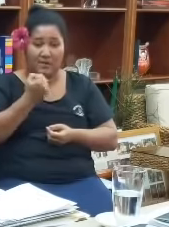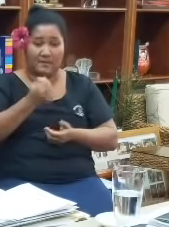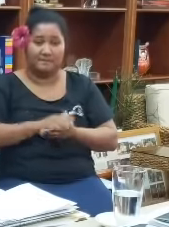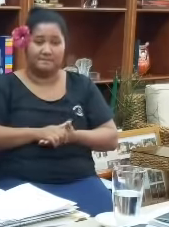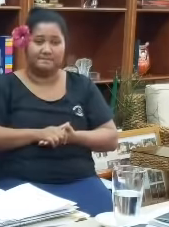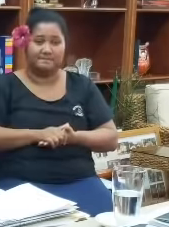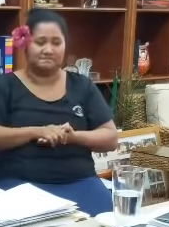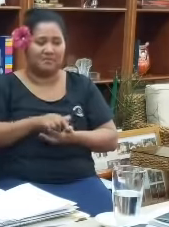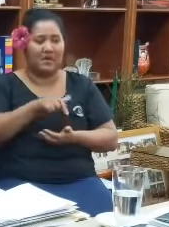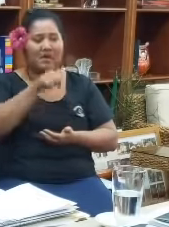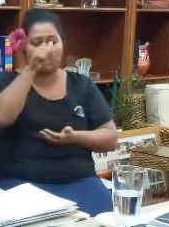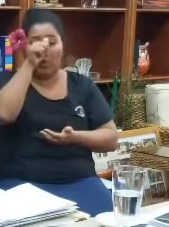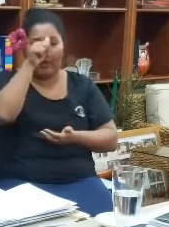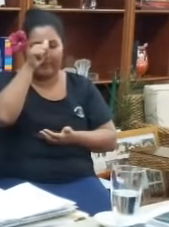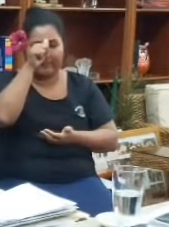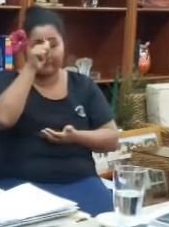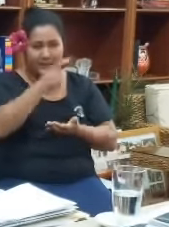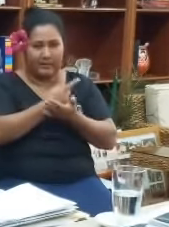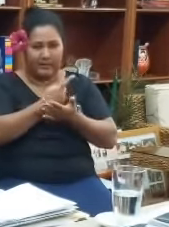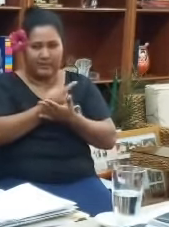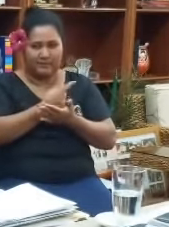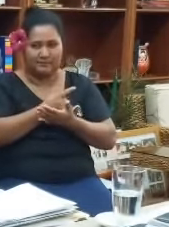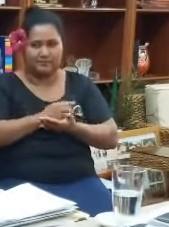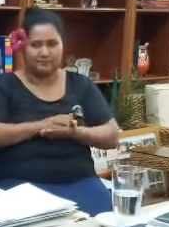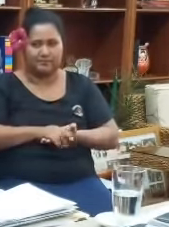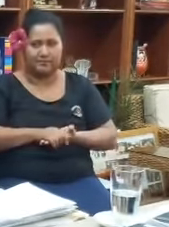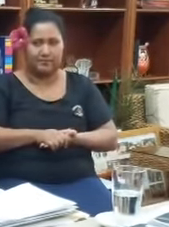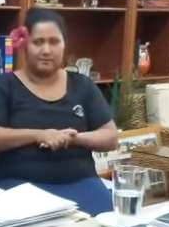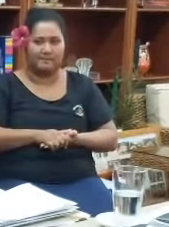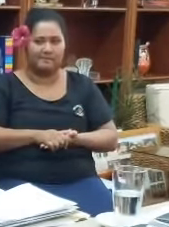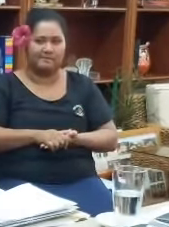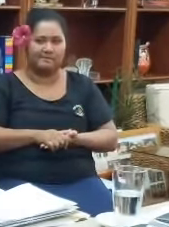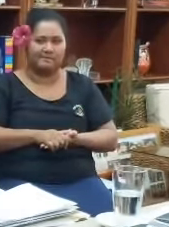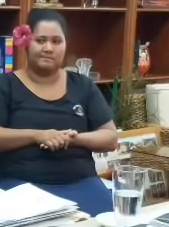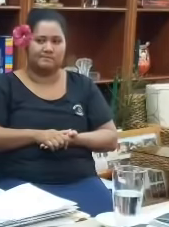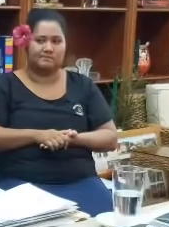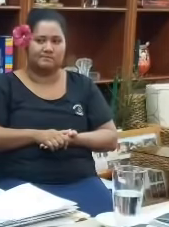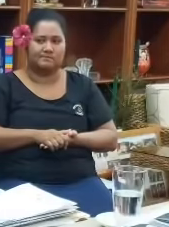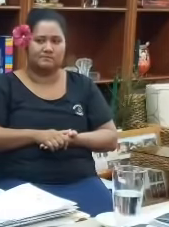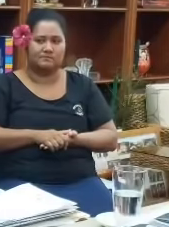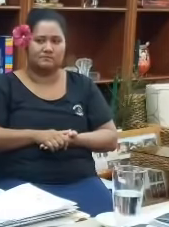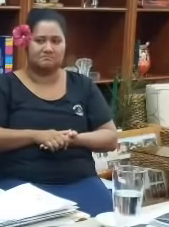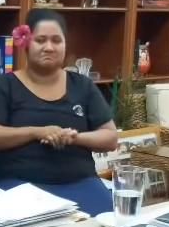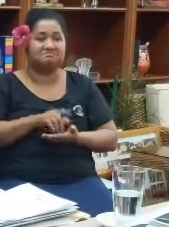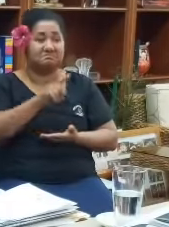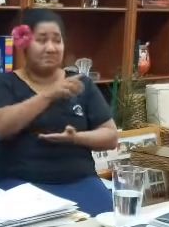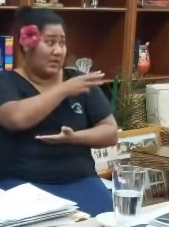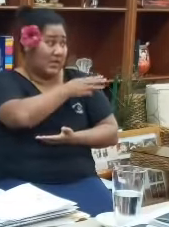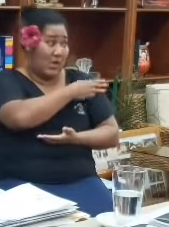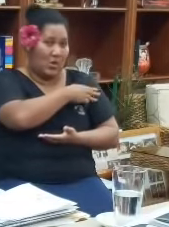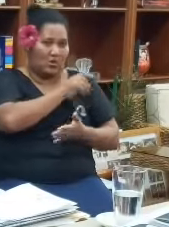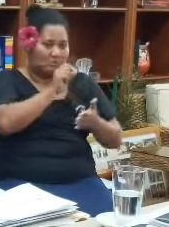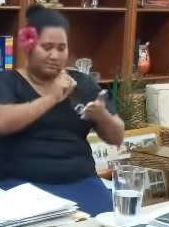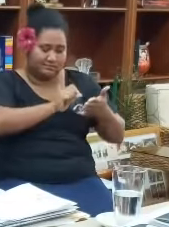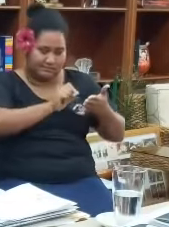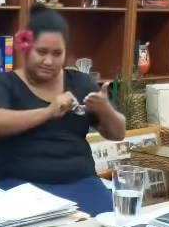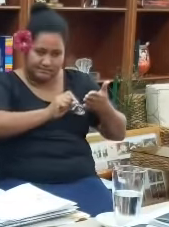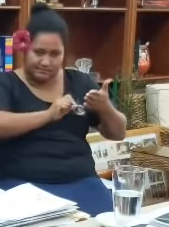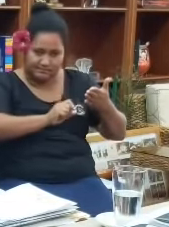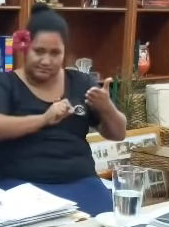e wamasani ai mei. Ala we. Wafama umai la le leo leo.